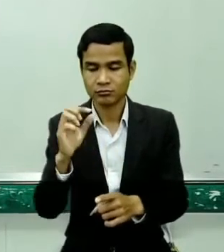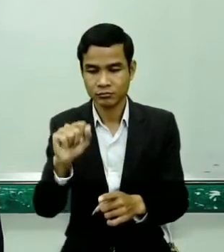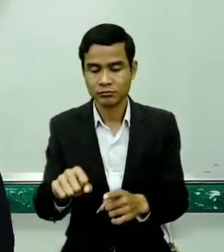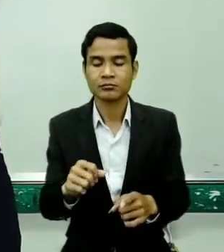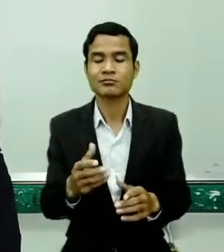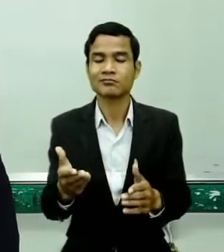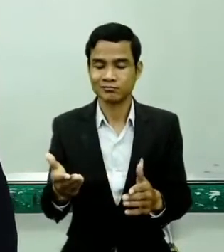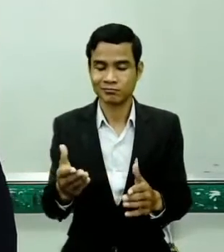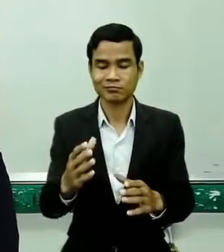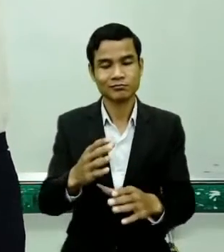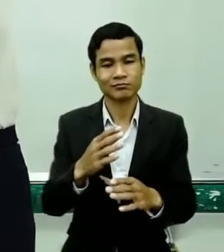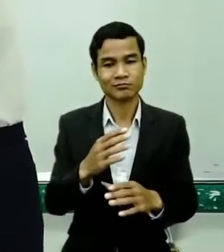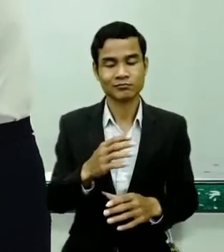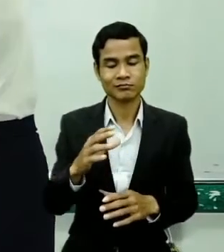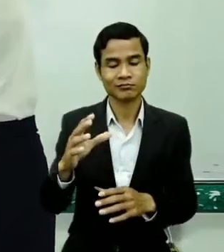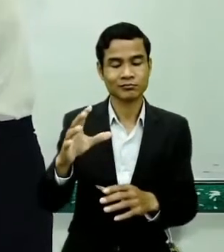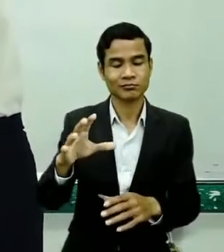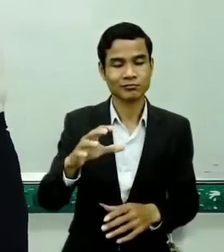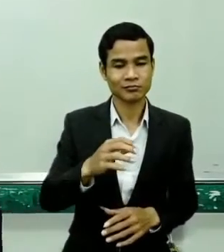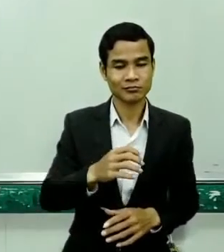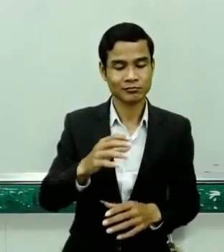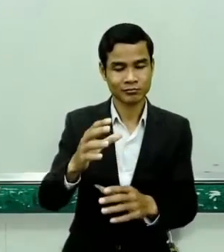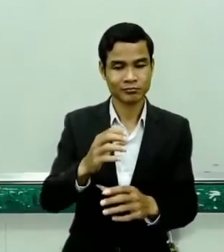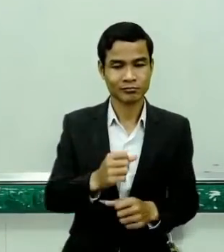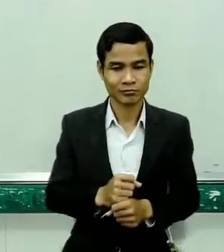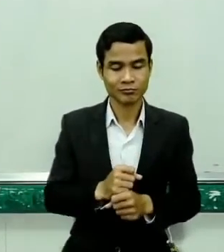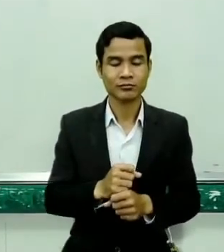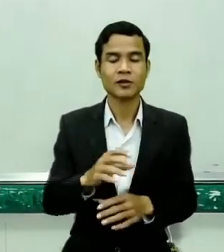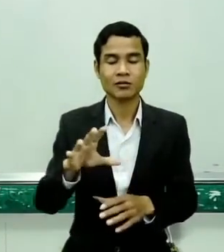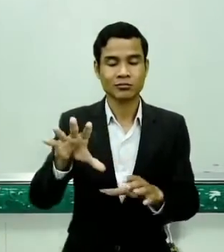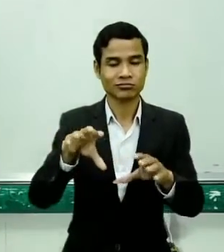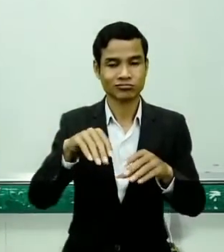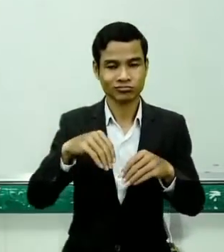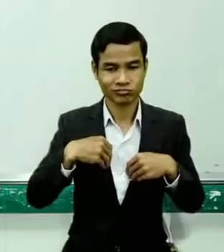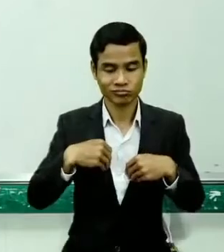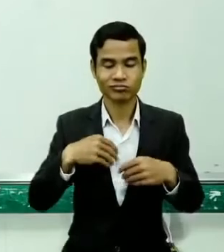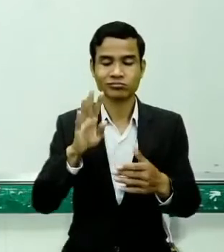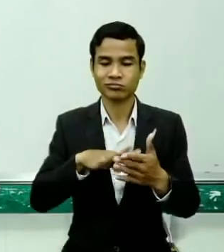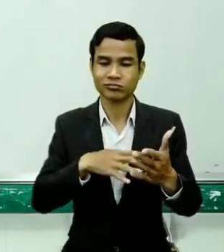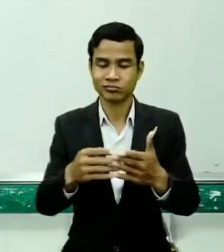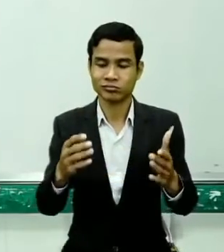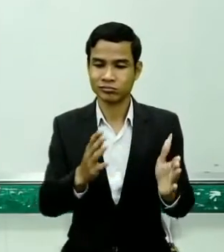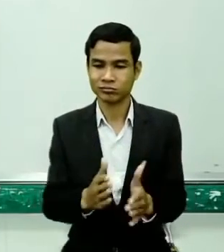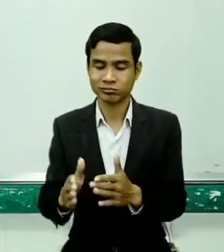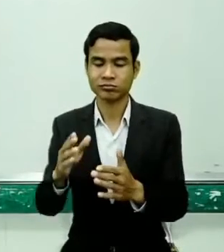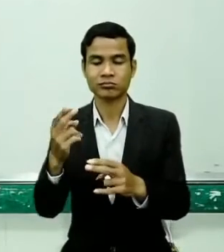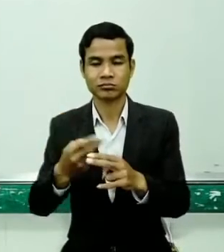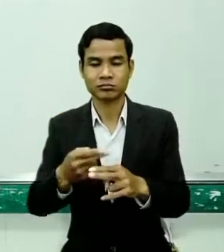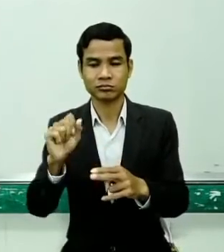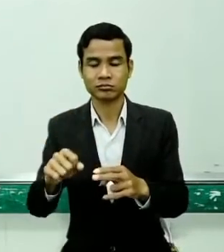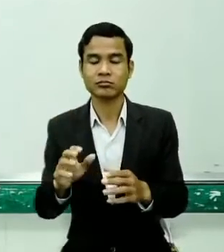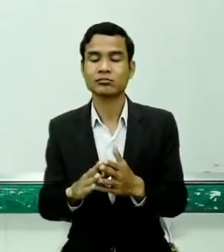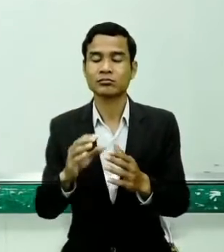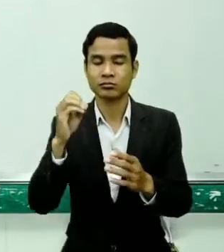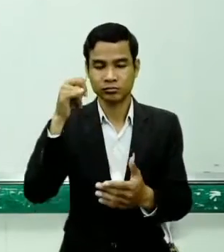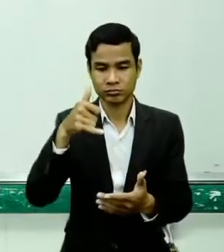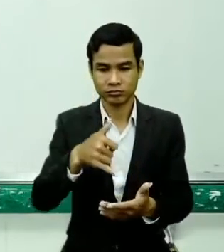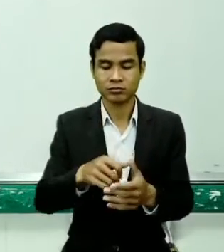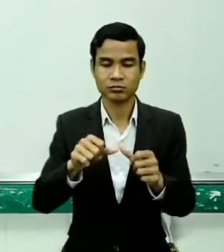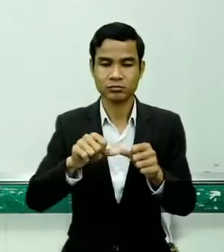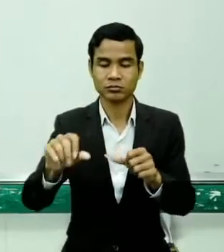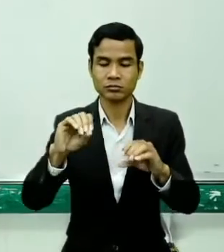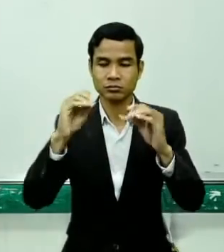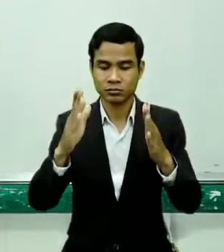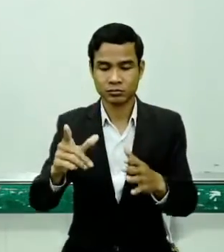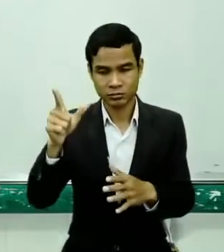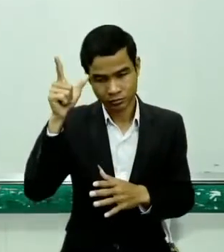à dược cột đào nút. Một riếp chom chìa phan ca. Hai dược tứ à nụ vọt. Đủ chân chạp bị thay ní tỏ tớ. Nè